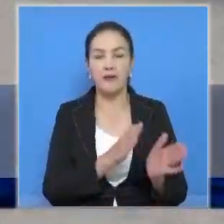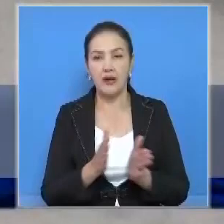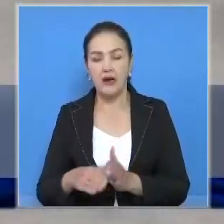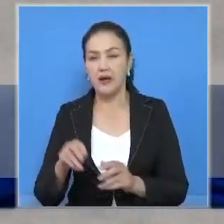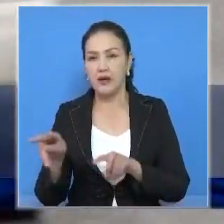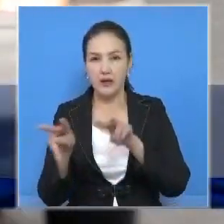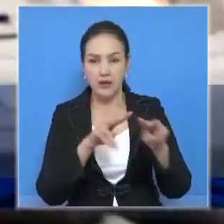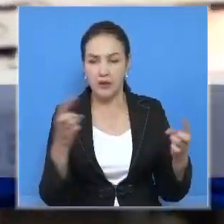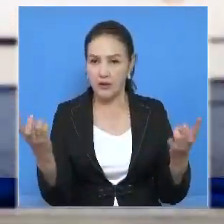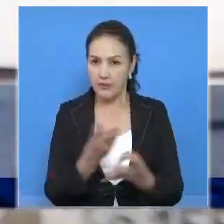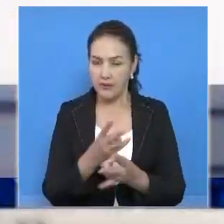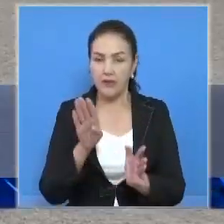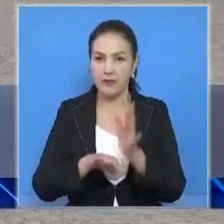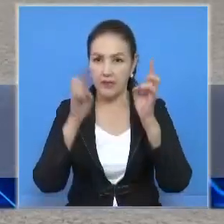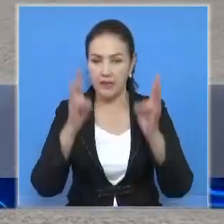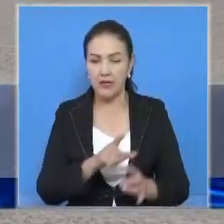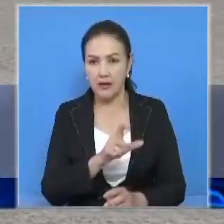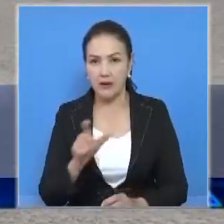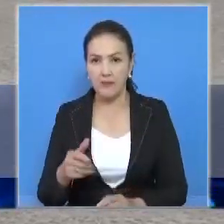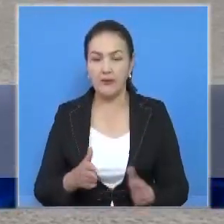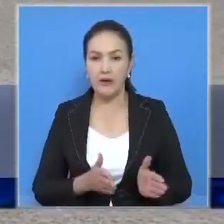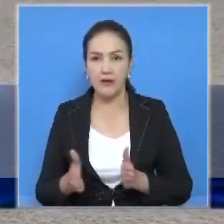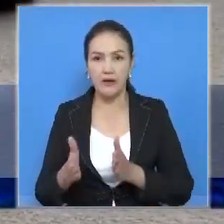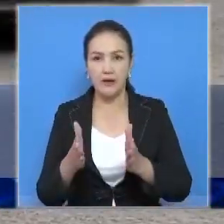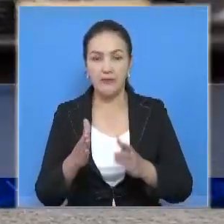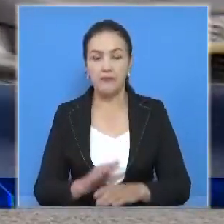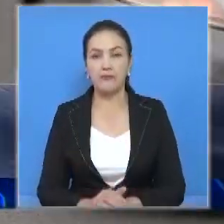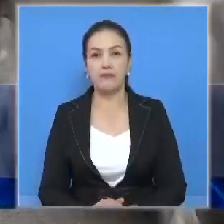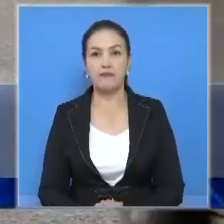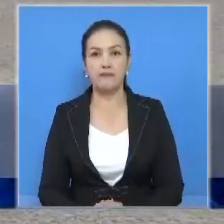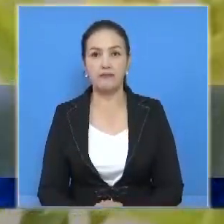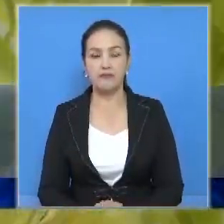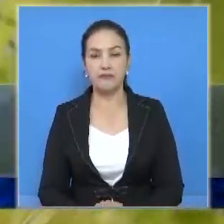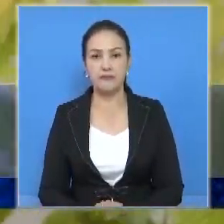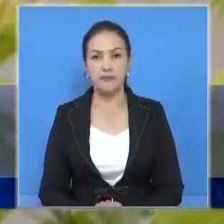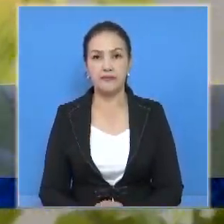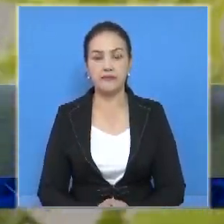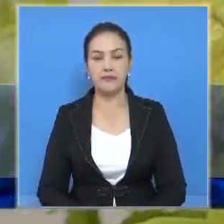в этой сфере необходим ради безопасности граждан на дорогах. Зарина Утбанова, Душан Джасулан, телеканал Актобе.